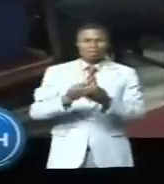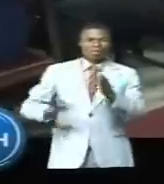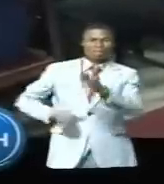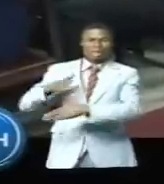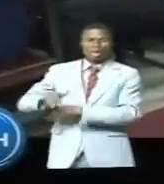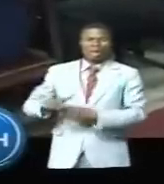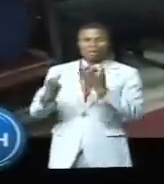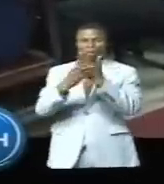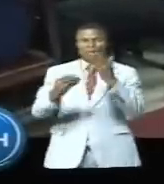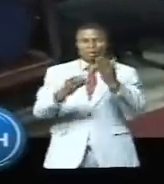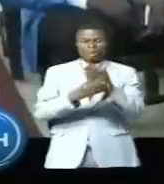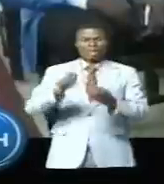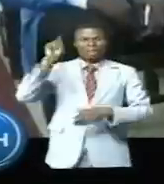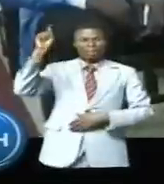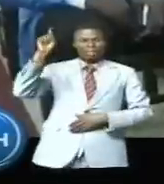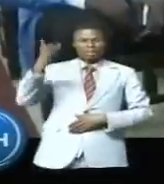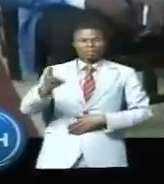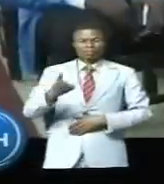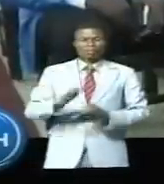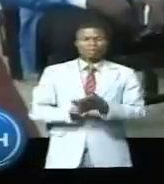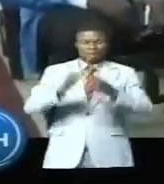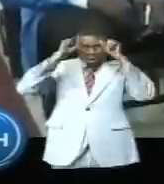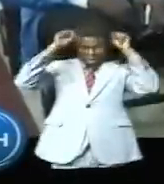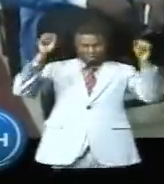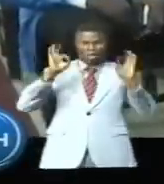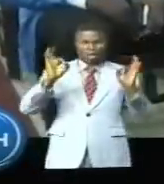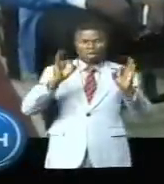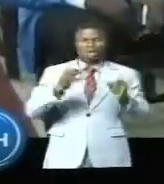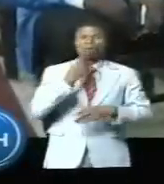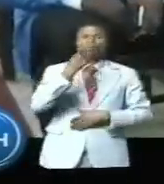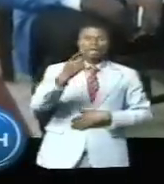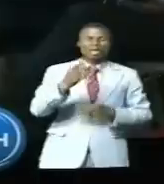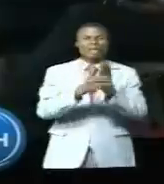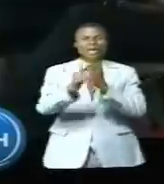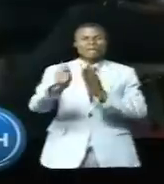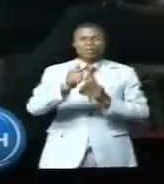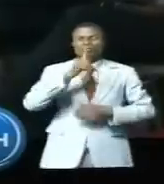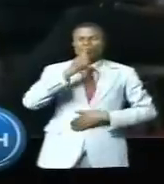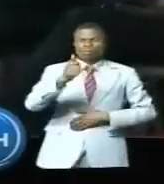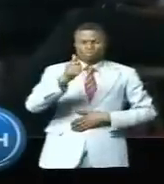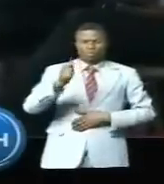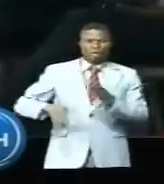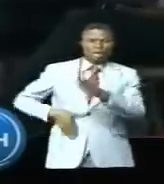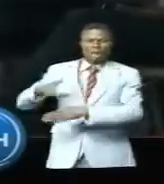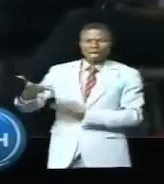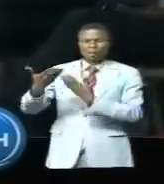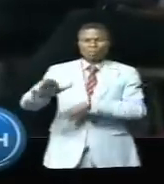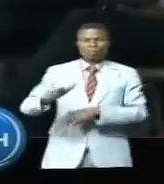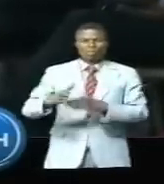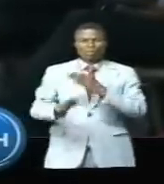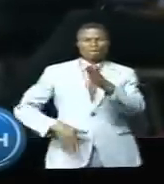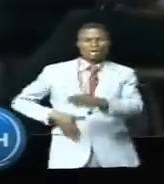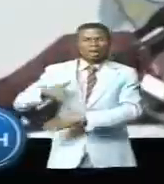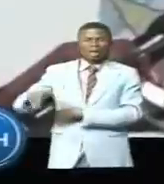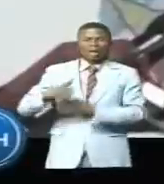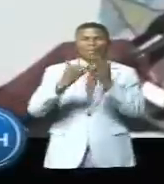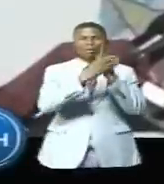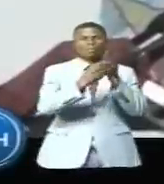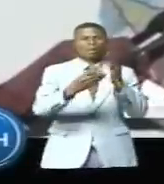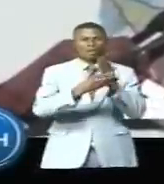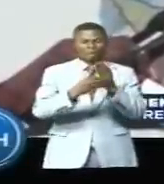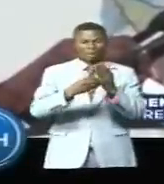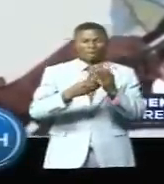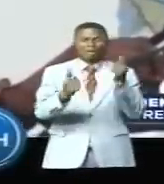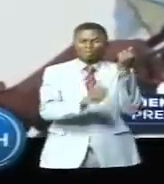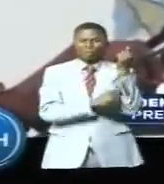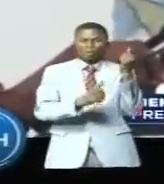Invité à faire un témoignage, Denis Kadima Kazadi a rappelé les qualités intrinsèques du défunt. L'abbé Malumalu est la